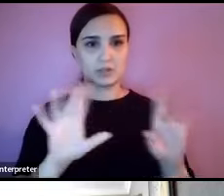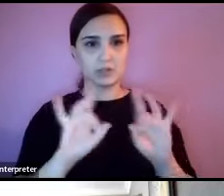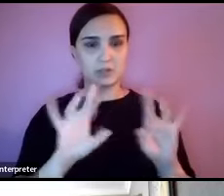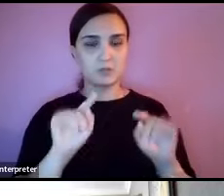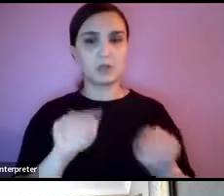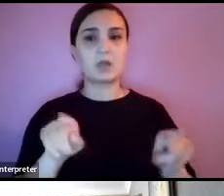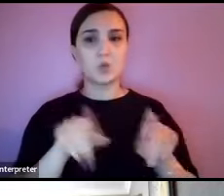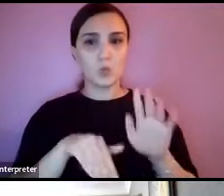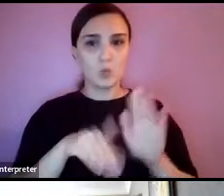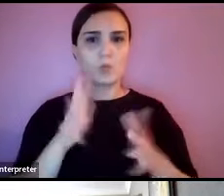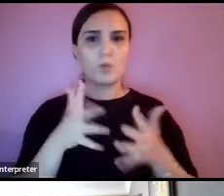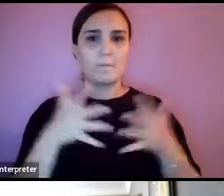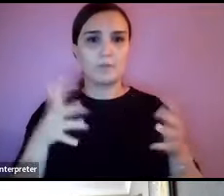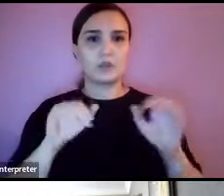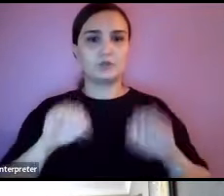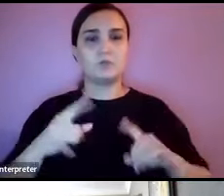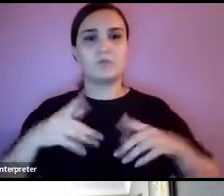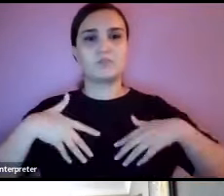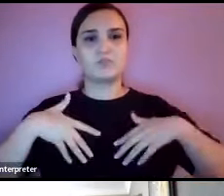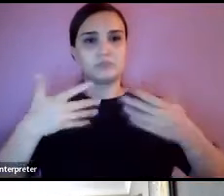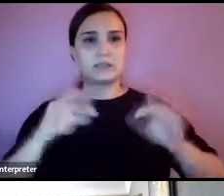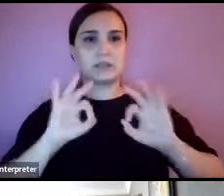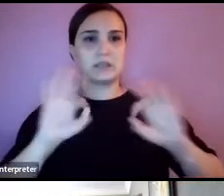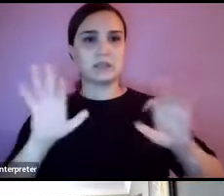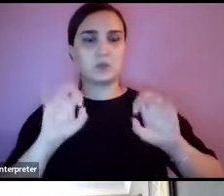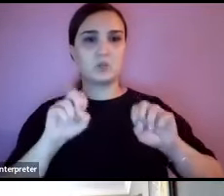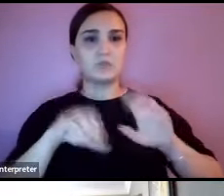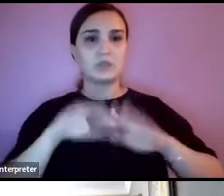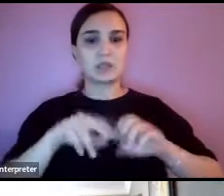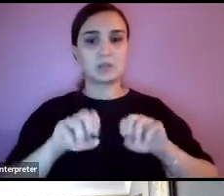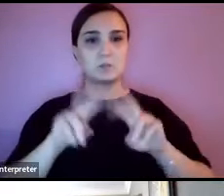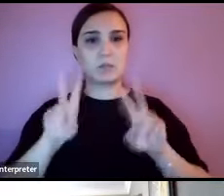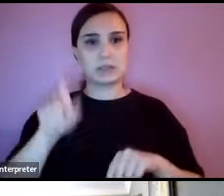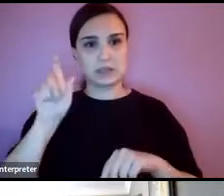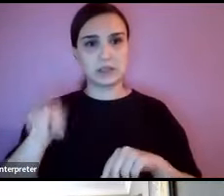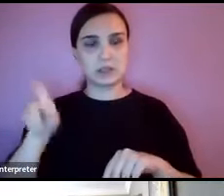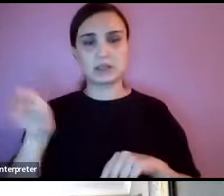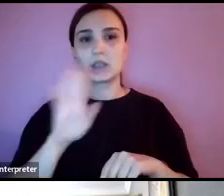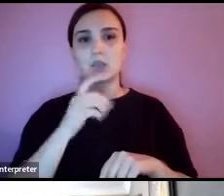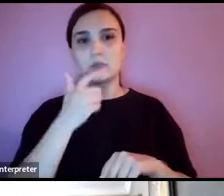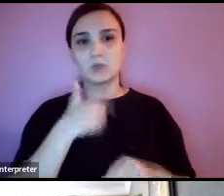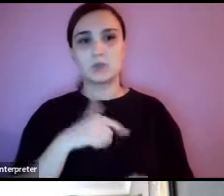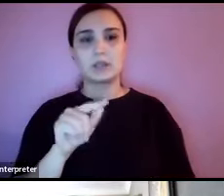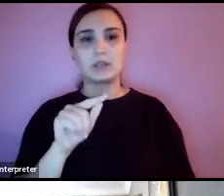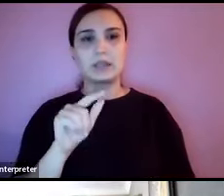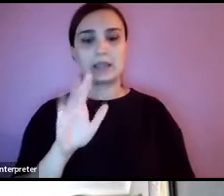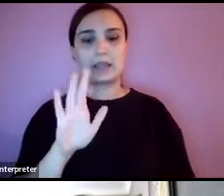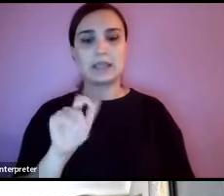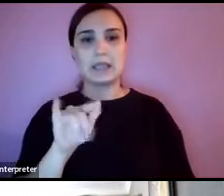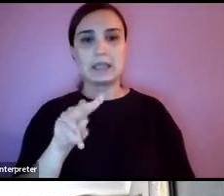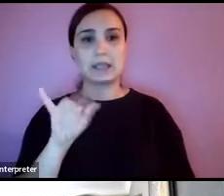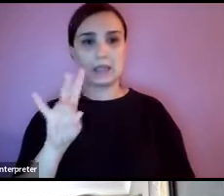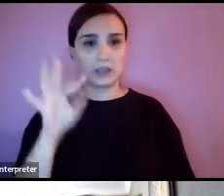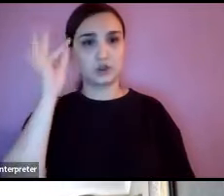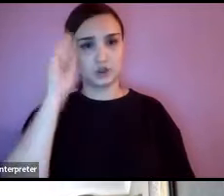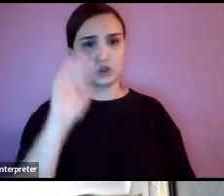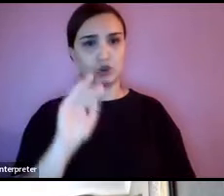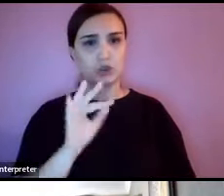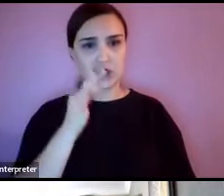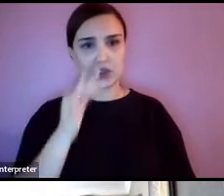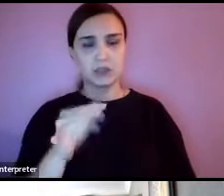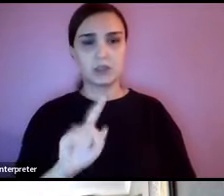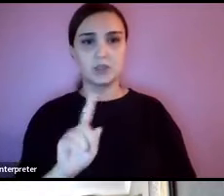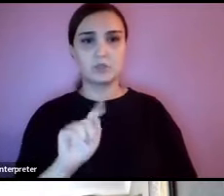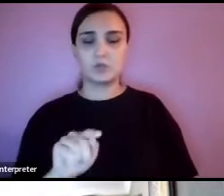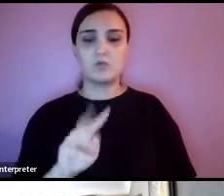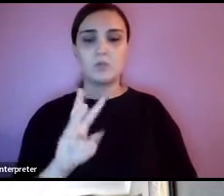შეიძლება უფრო მეტად გაიხსნას და უფრო მეტად ისაუბროს სპეციალისტთან. და აქვე ქალბატონი ქეთლინა ჩვენ შეგახსენებთ, რომ